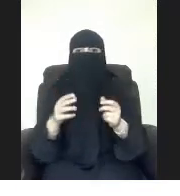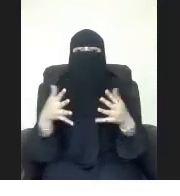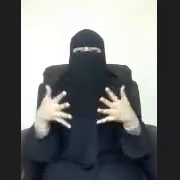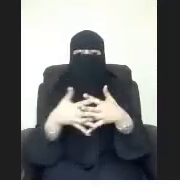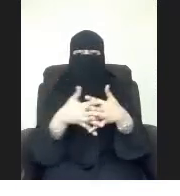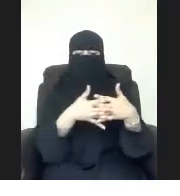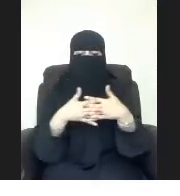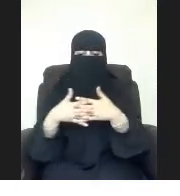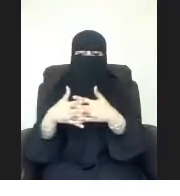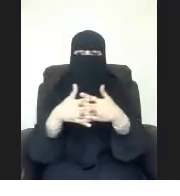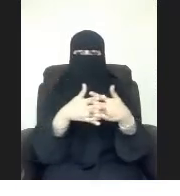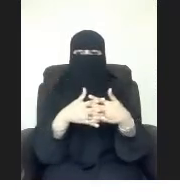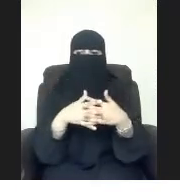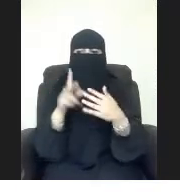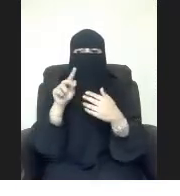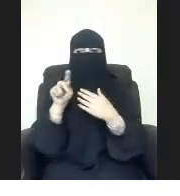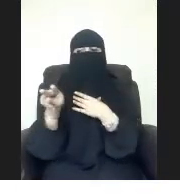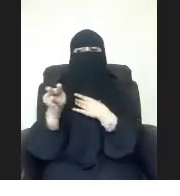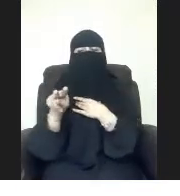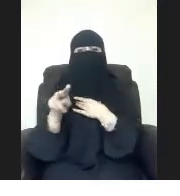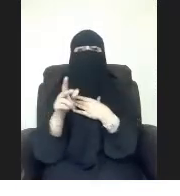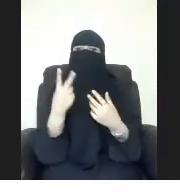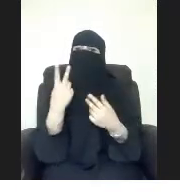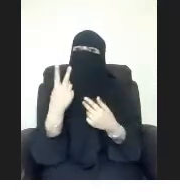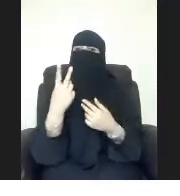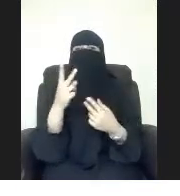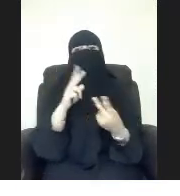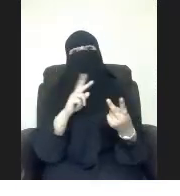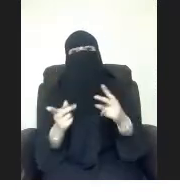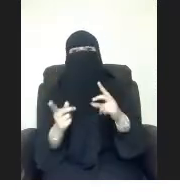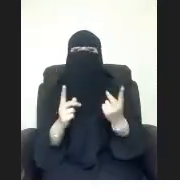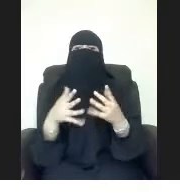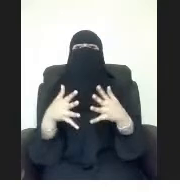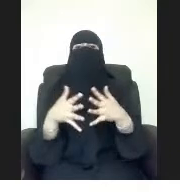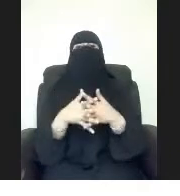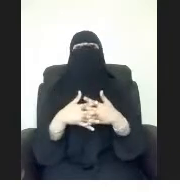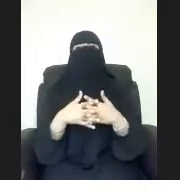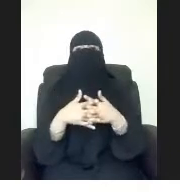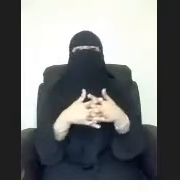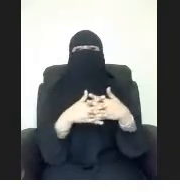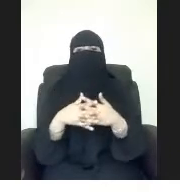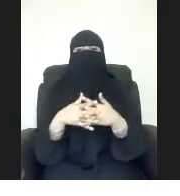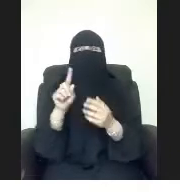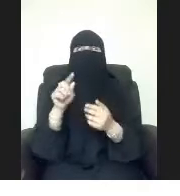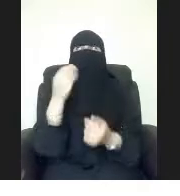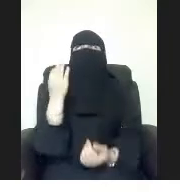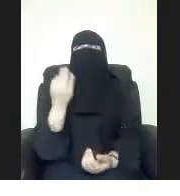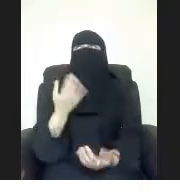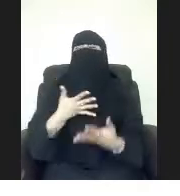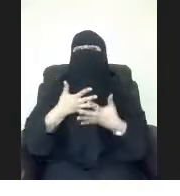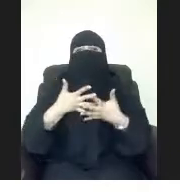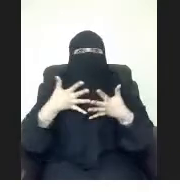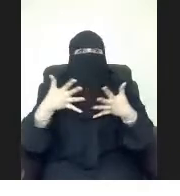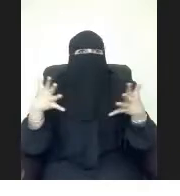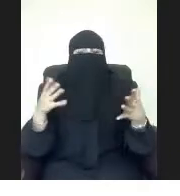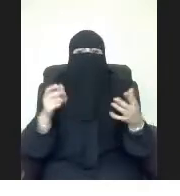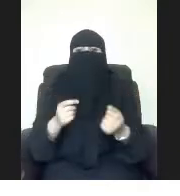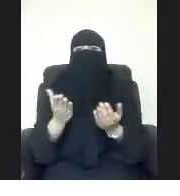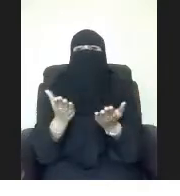فلوريدا الافتراضية. أنا اخترت هاتين المدرستين لأنهما من أكثر المدارس الافتراضية